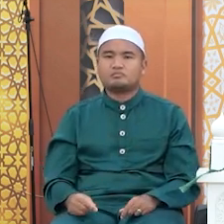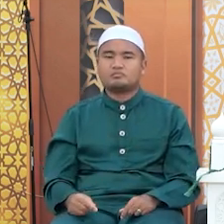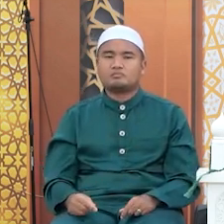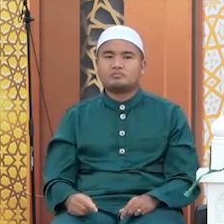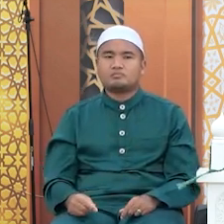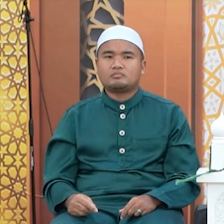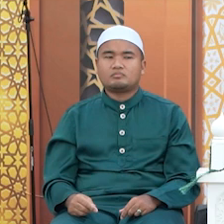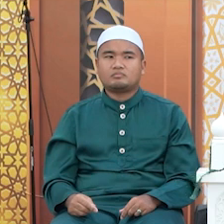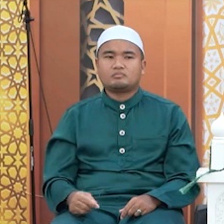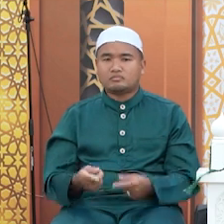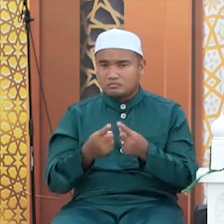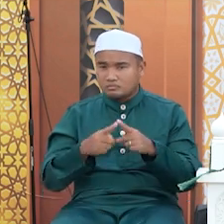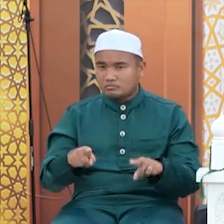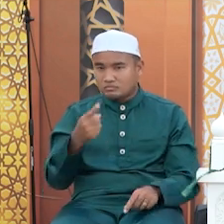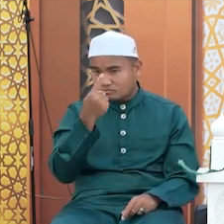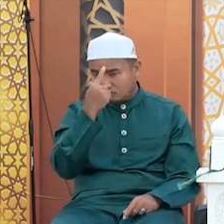Tapi untuk Nabi Muhammad